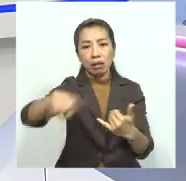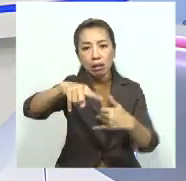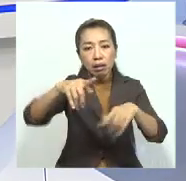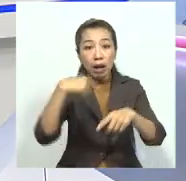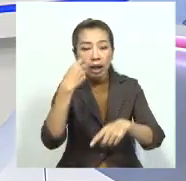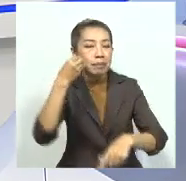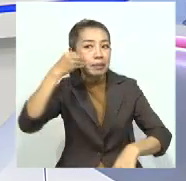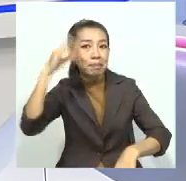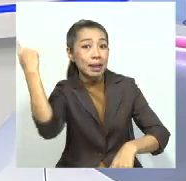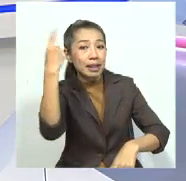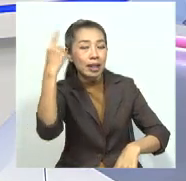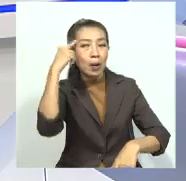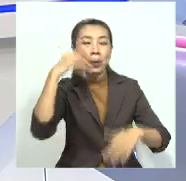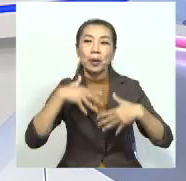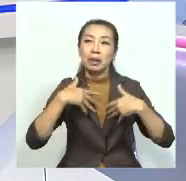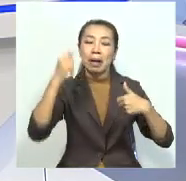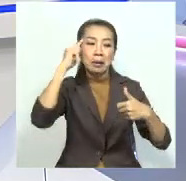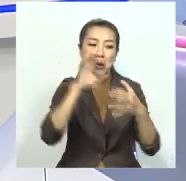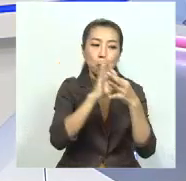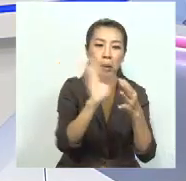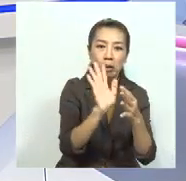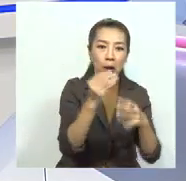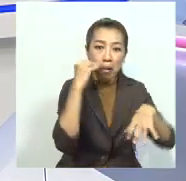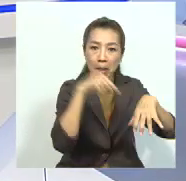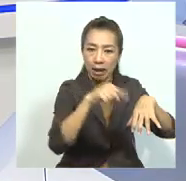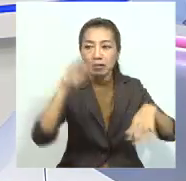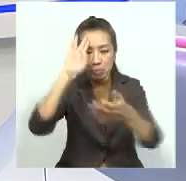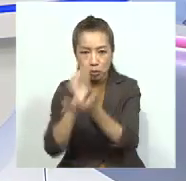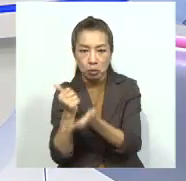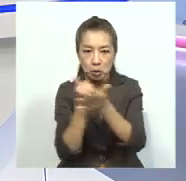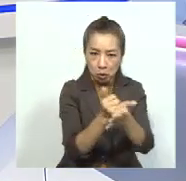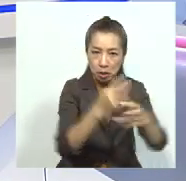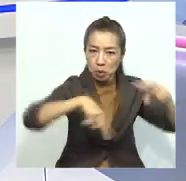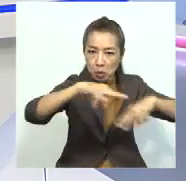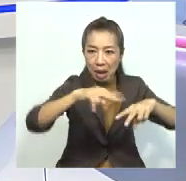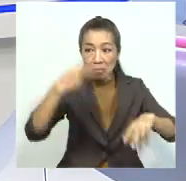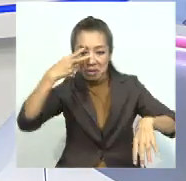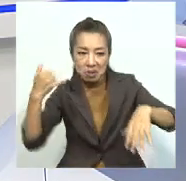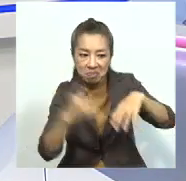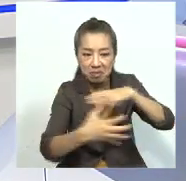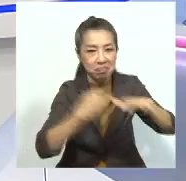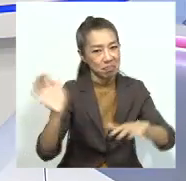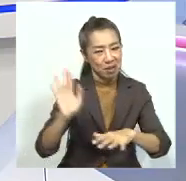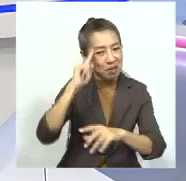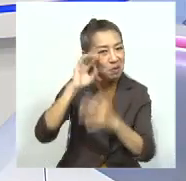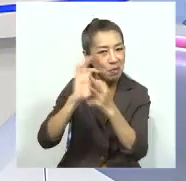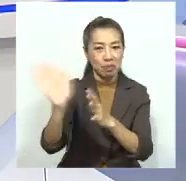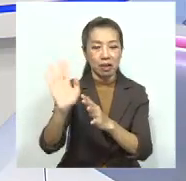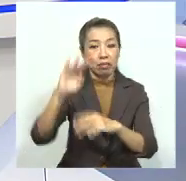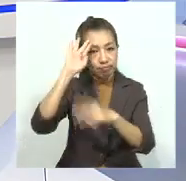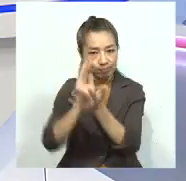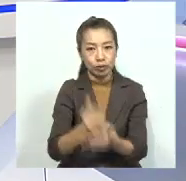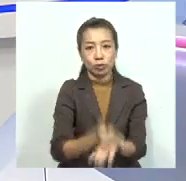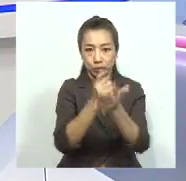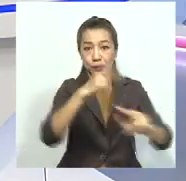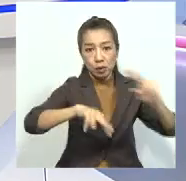ที่จะให้ไปเที่ยวได้แบบไม่ต้องกังวลกับมิจฉาชีพว่าเขาจะเข้ามาลักทรัพย์สินของเราหรือเปล่าวันนี้รองผู้บัญชาการตำรวจแห่